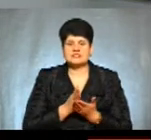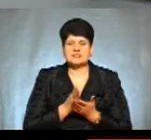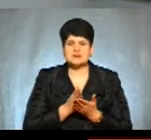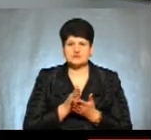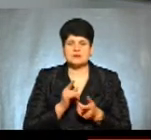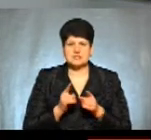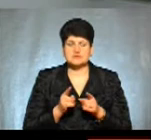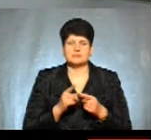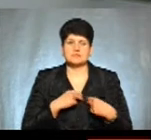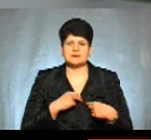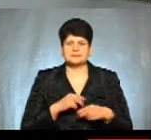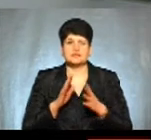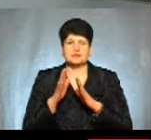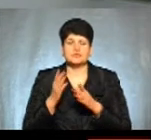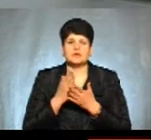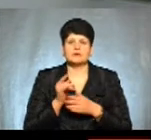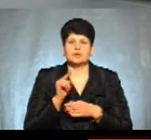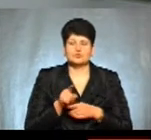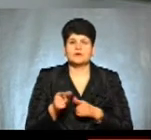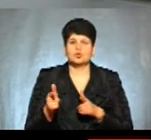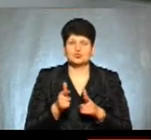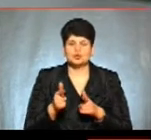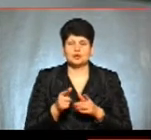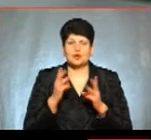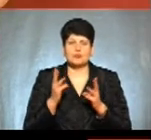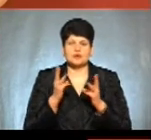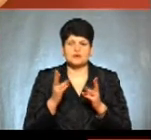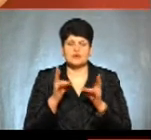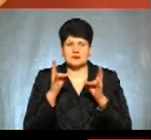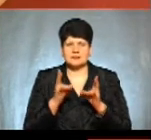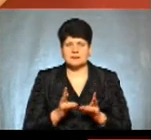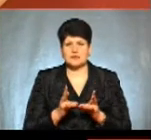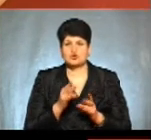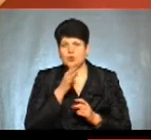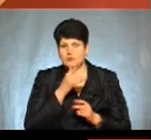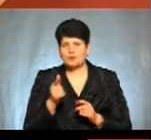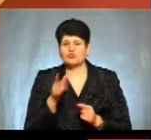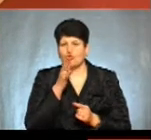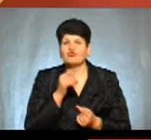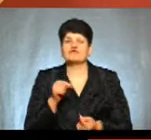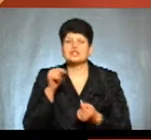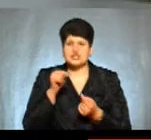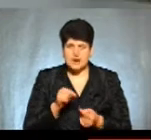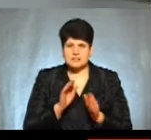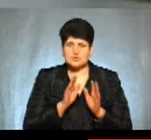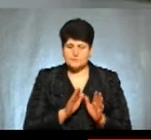справді лісівників в тому є, що все-таки вони готуються до пожежно-небезпечного періоду своєчасно. Це